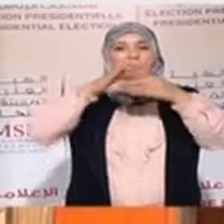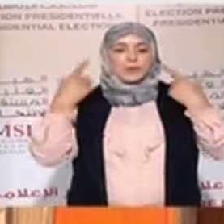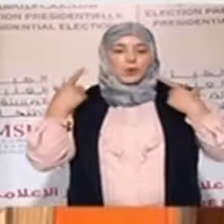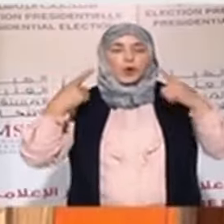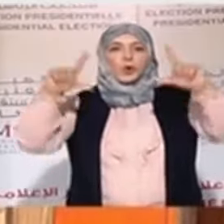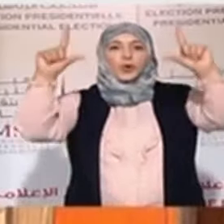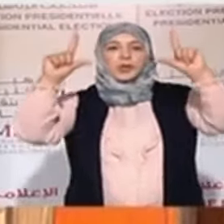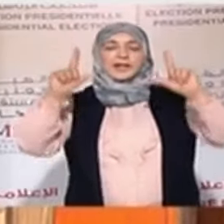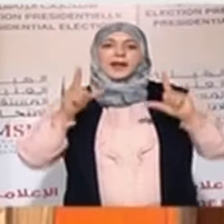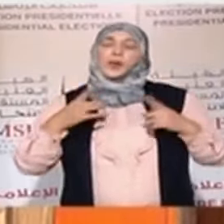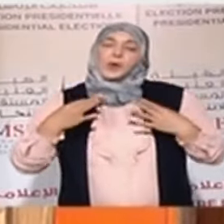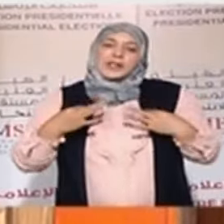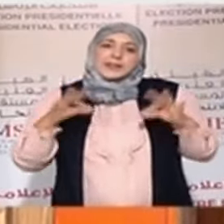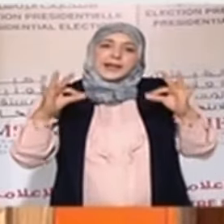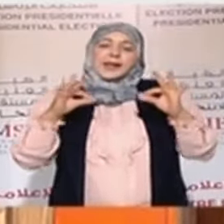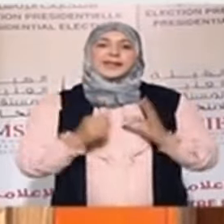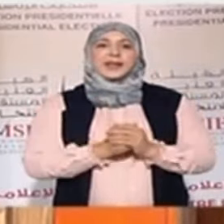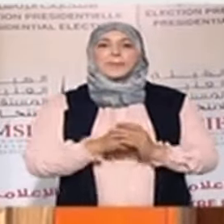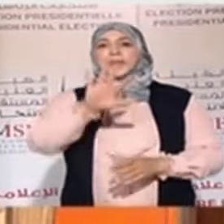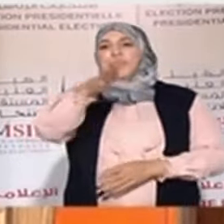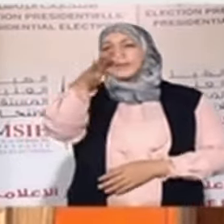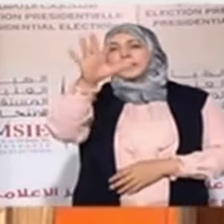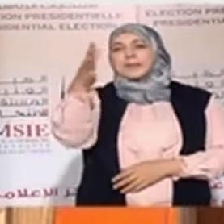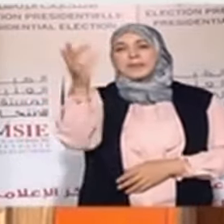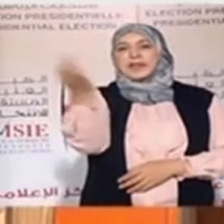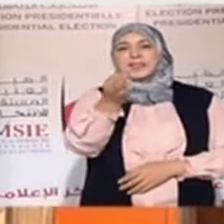حرية واستقلالية، أي بنسبة